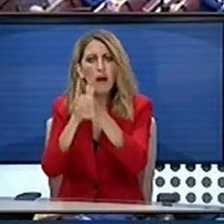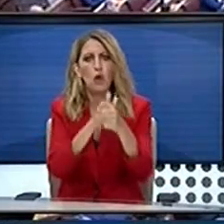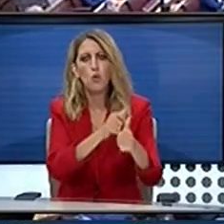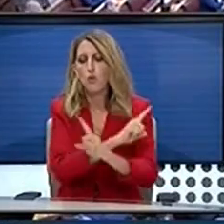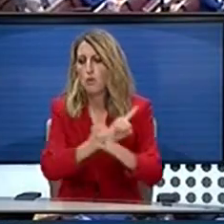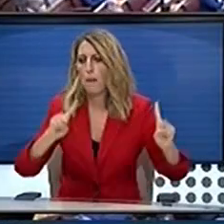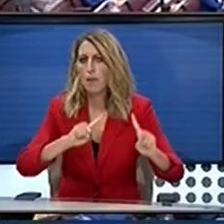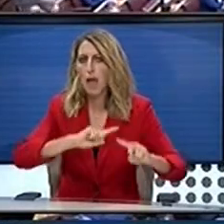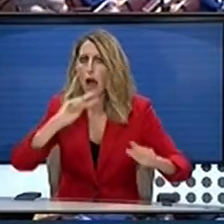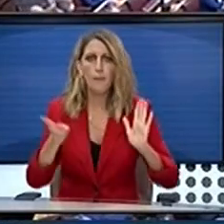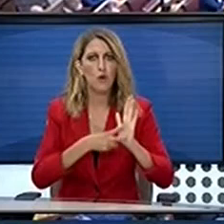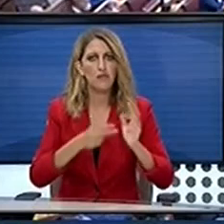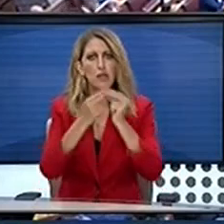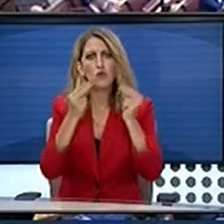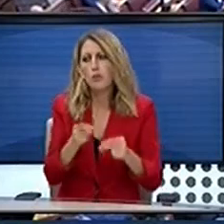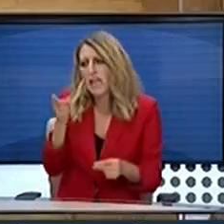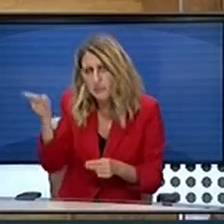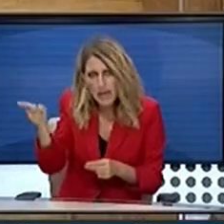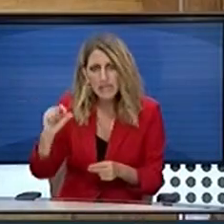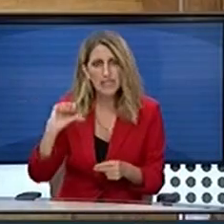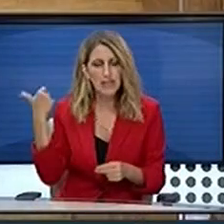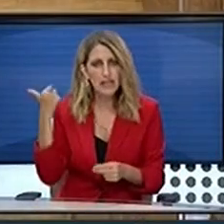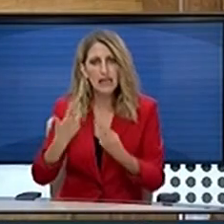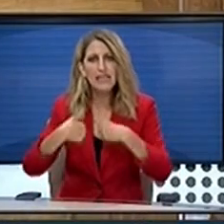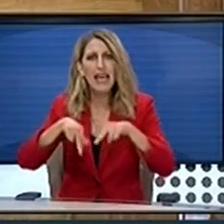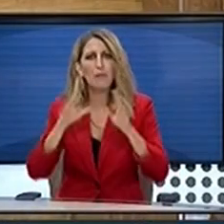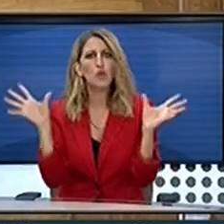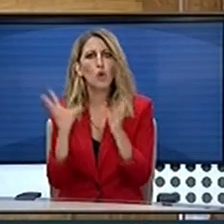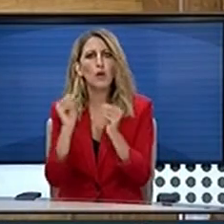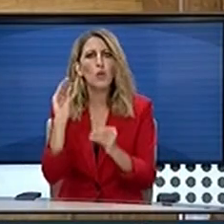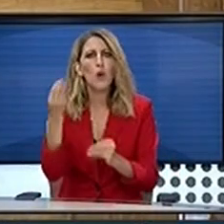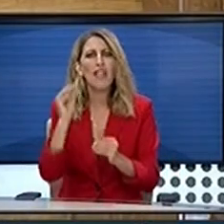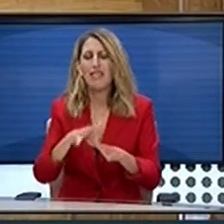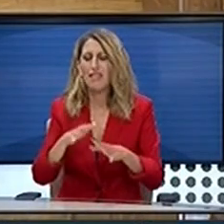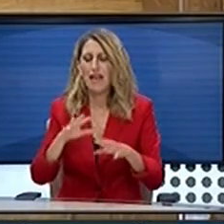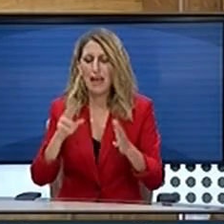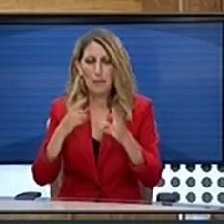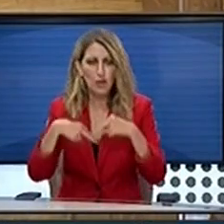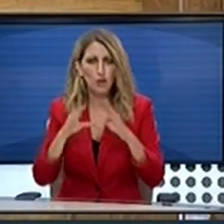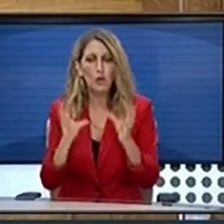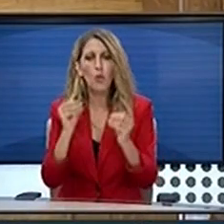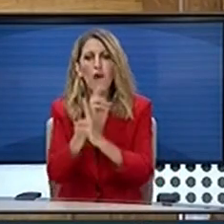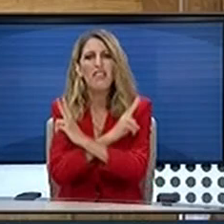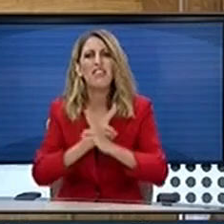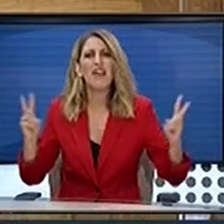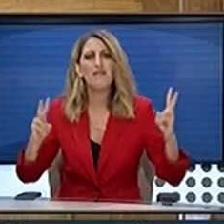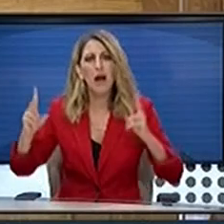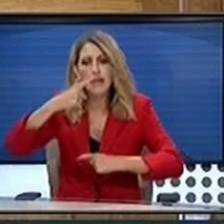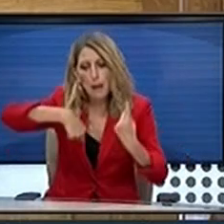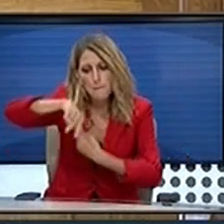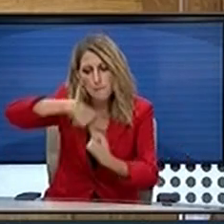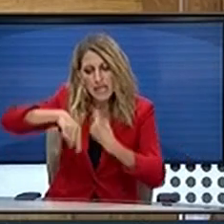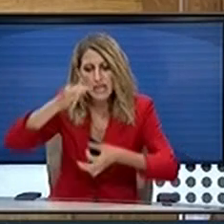Και κύριε Πρόεδρε, φαντάζομαι ότι θα μπορέσουμε να βρούμε διαδικασίες από εδώ και στο εξής που να μπορούν